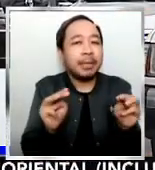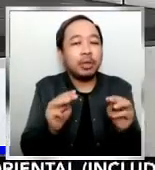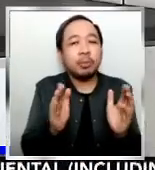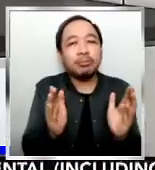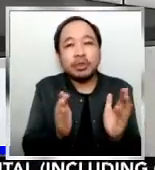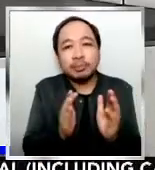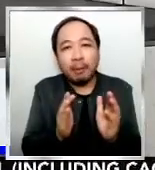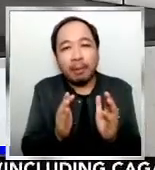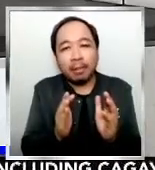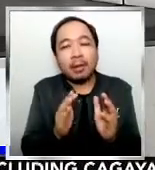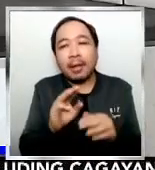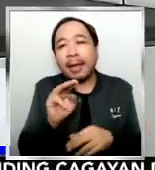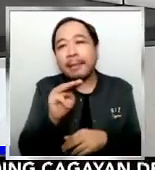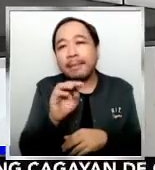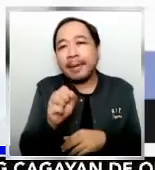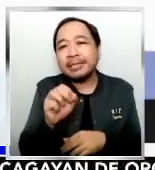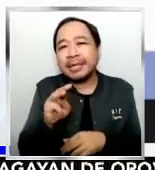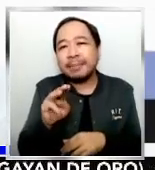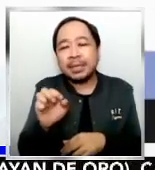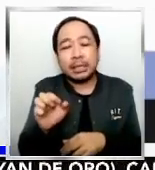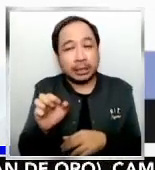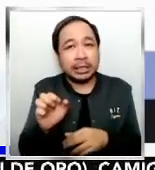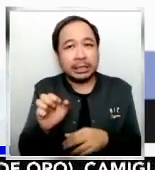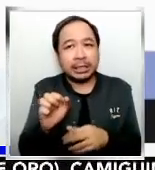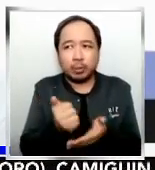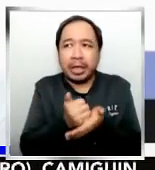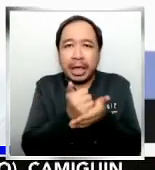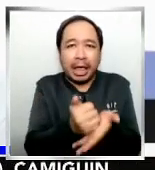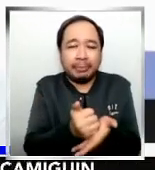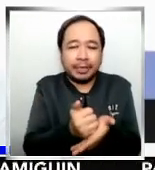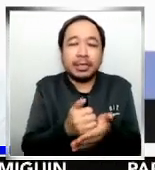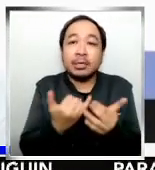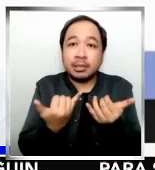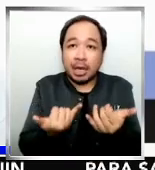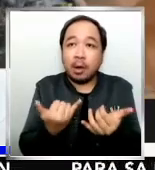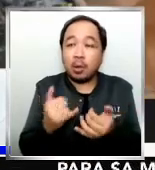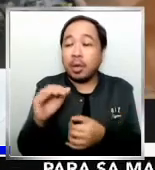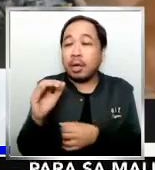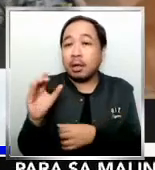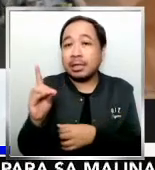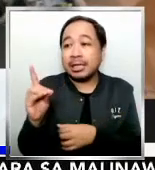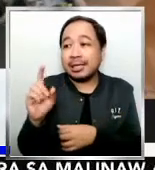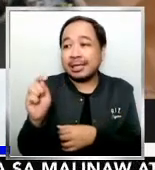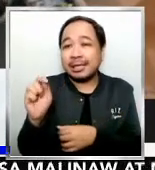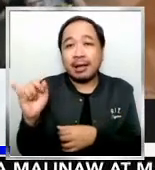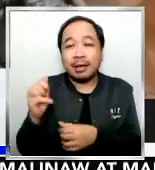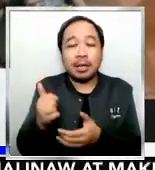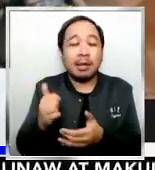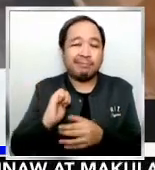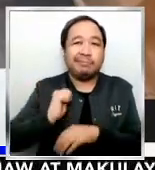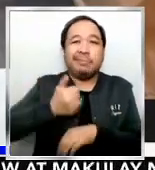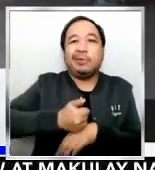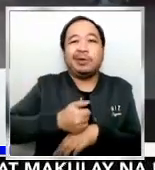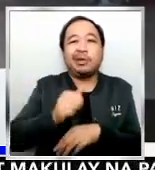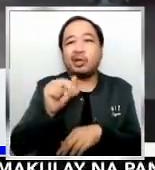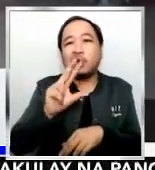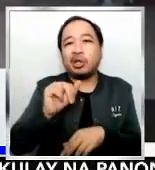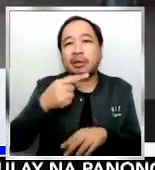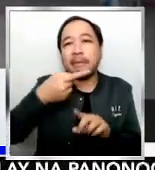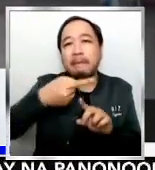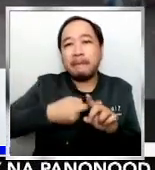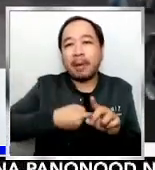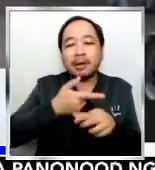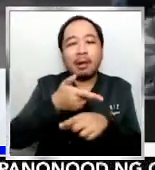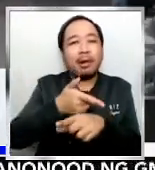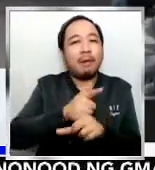ngayong araw ng Department of Trade and Industry ang 13th month pay loan facility. Hindi bababa sa 200 million pesos ang